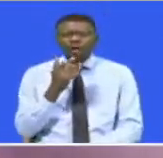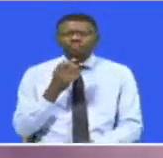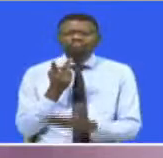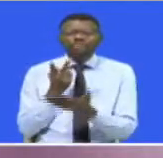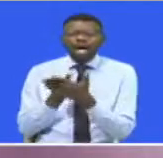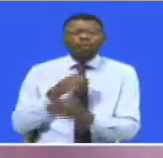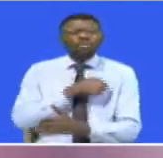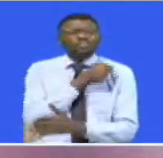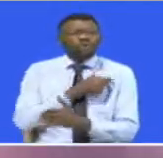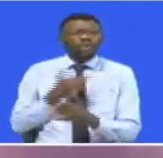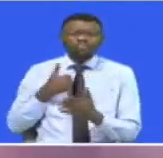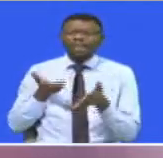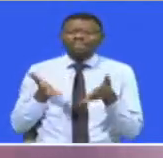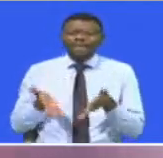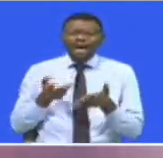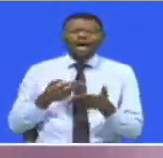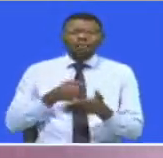nililazwa.